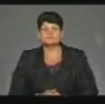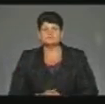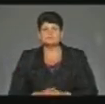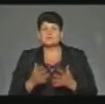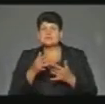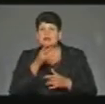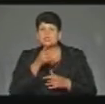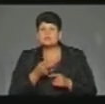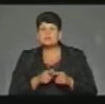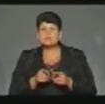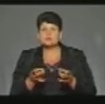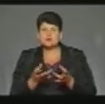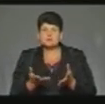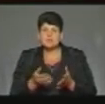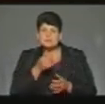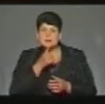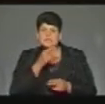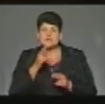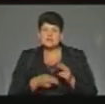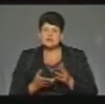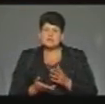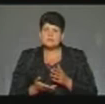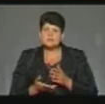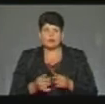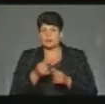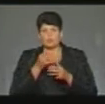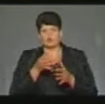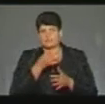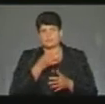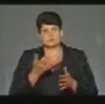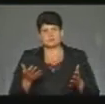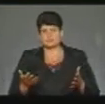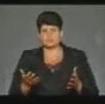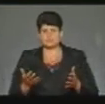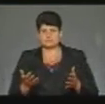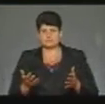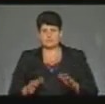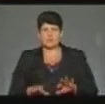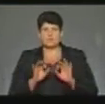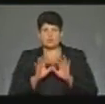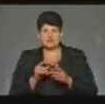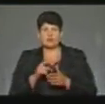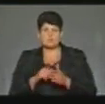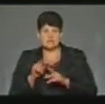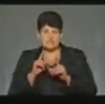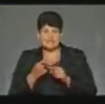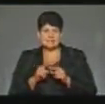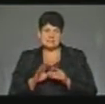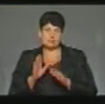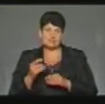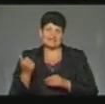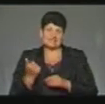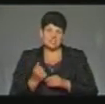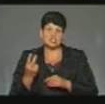Скільки часу десь для цього потрібно, щоб експеримент завершився? Так не можу вам сказати. Тобто, як пояснили і в міській раді, це буде тиждень-два,